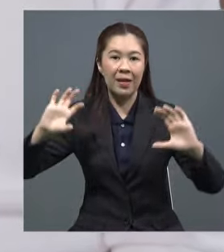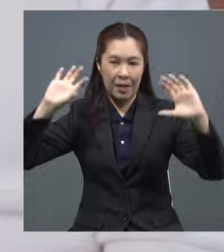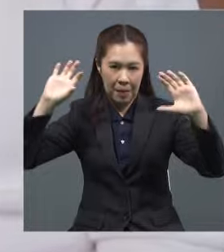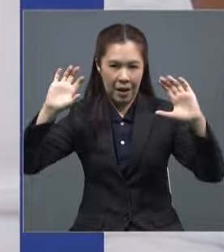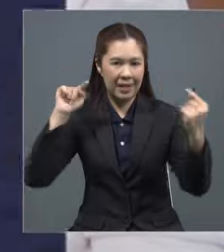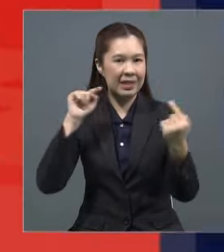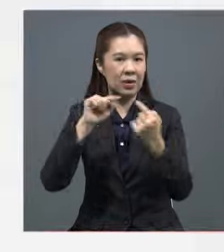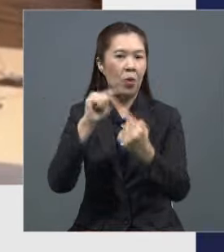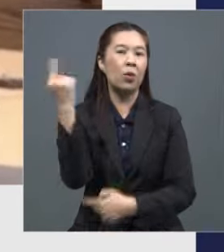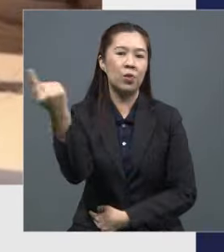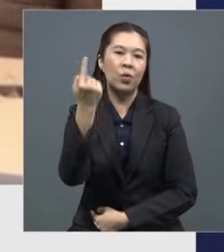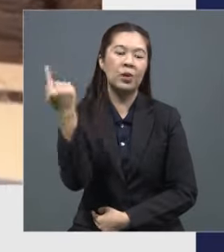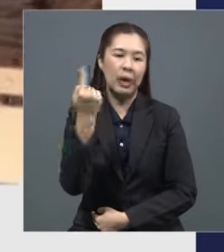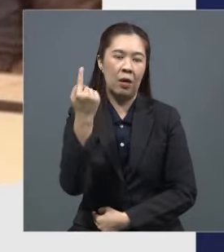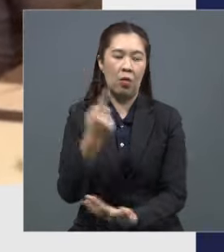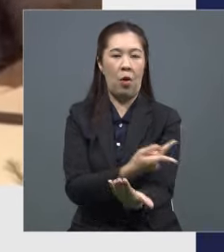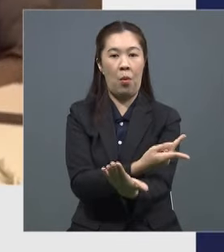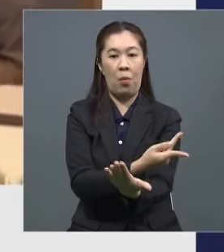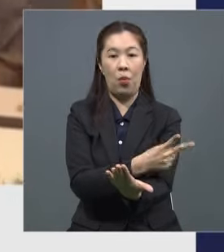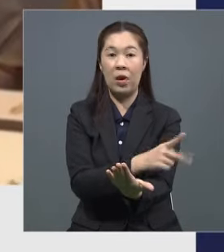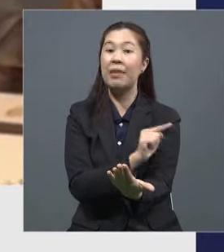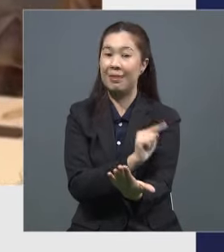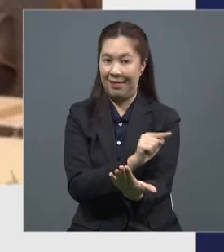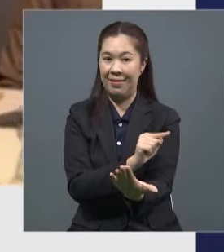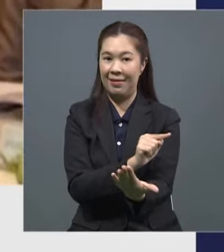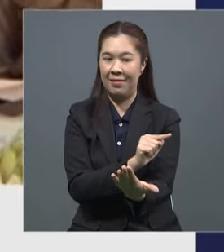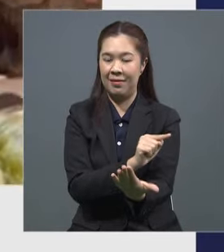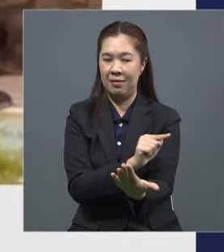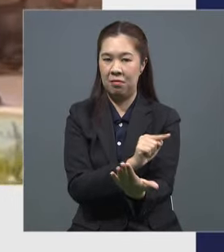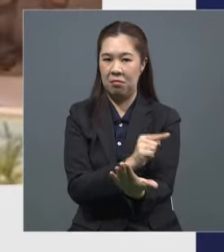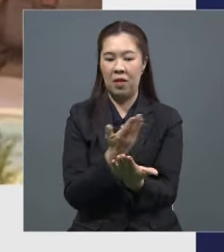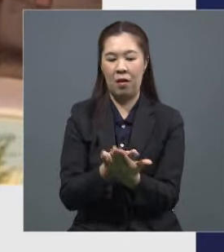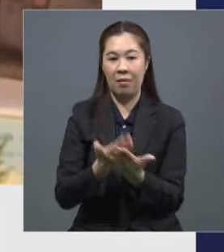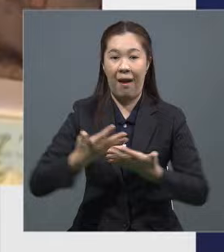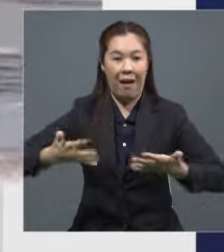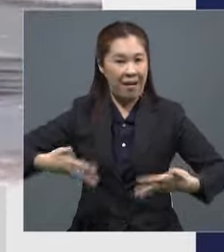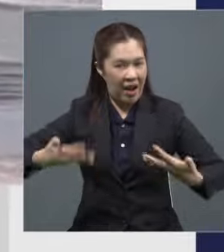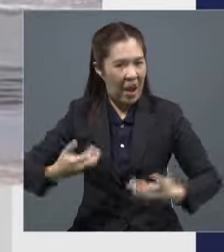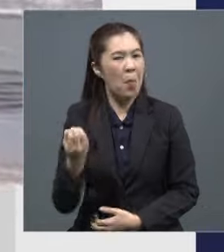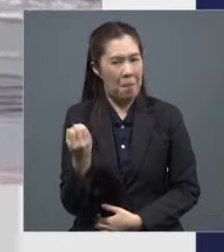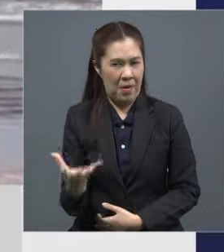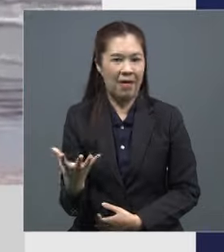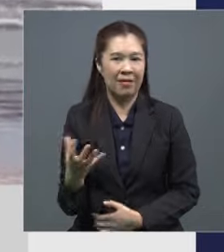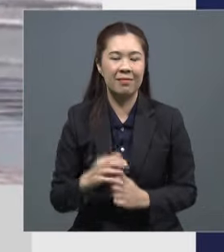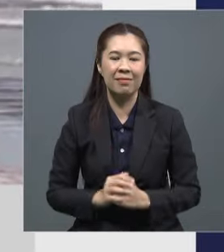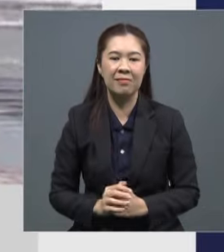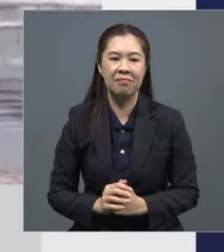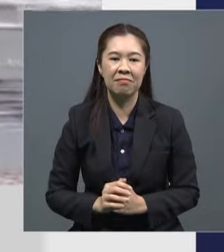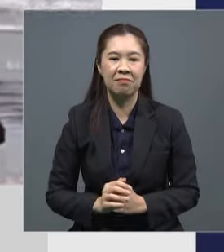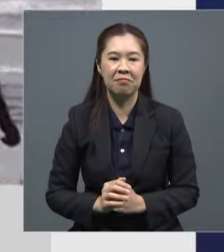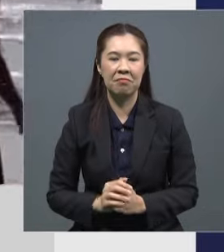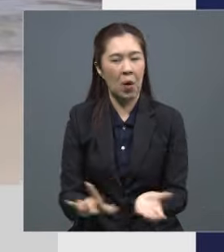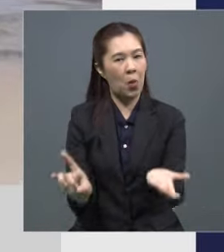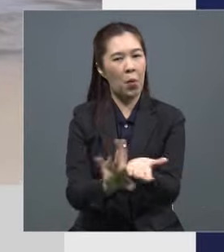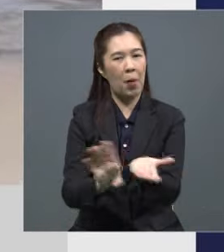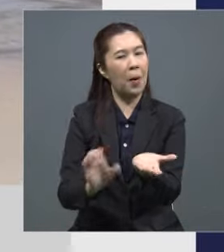การท่องเที่ยวครับจังหวัดภูเก็ตนี่แน่นอนครับเป็นเป็นจังหวัดที่สามารถทำรายได้สูงสูงมากให้ให้กับประเทศแล้วก็มีศักยภาพสูง